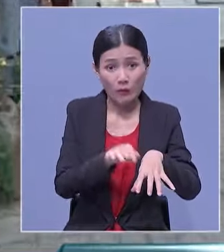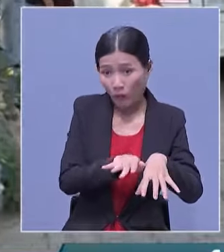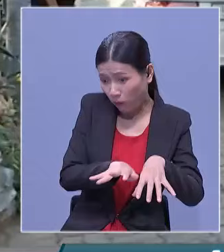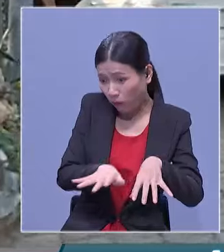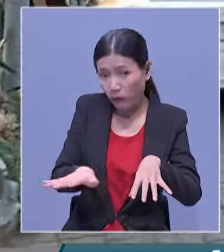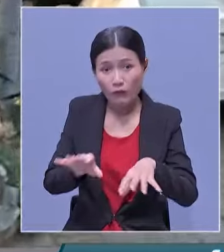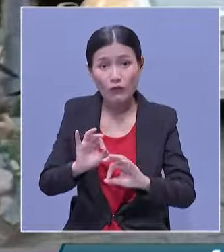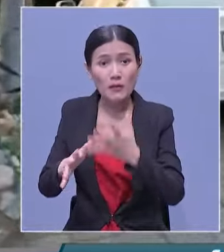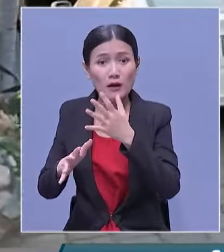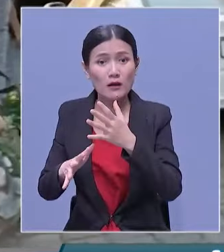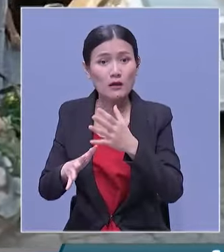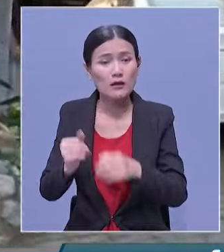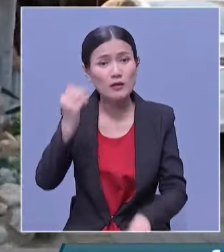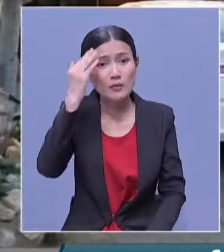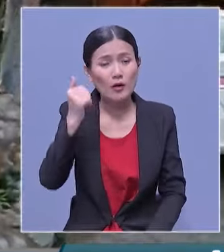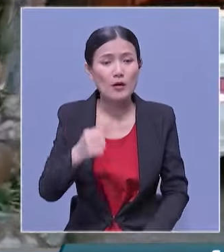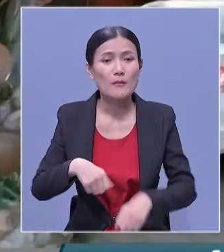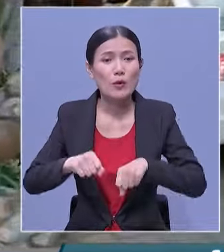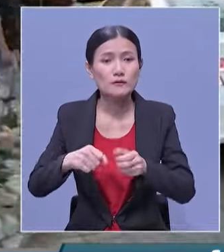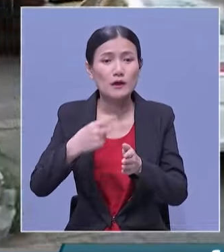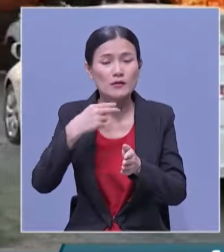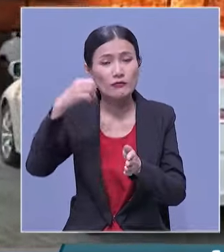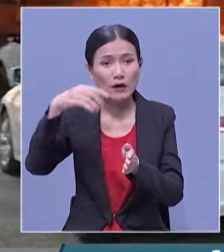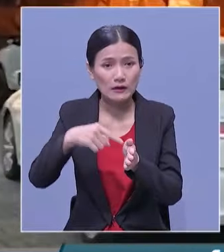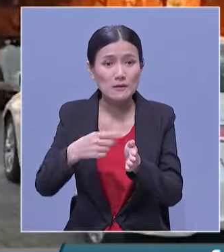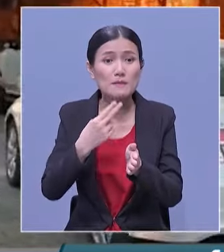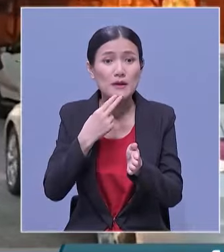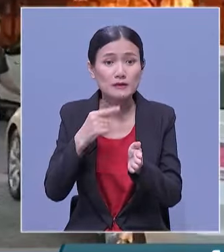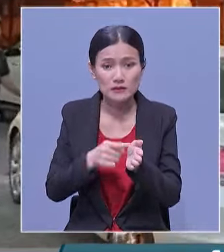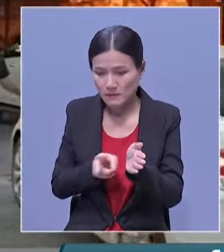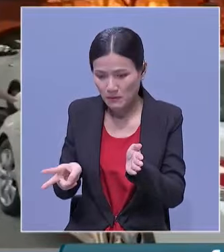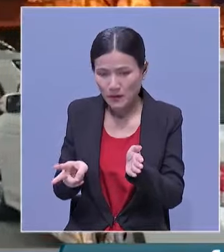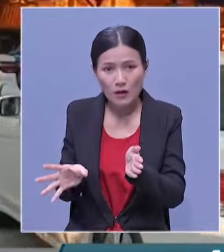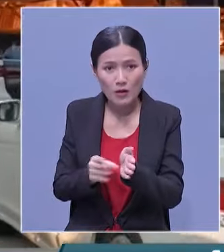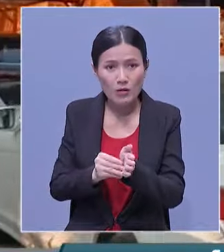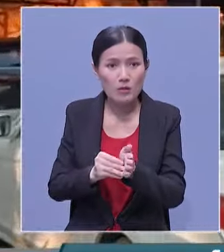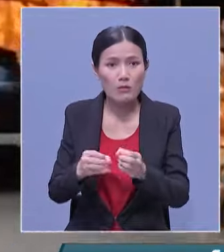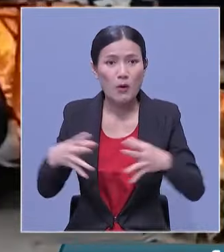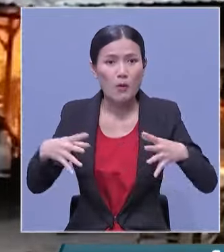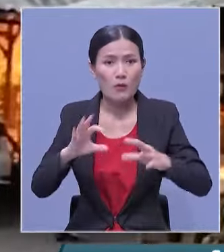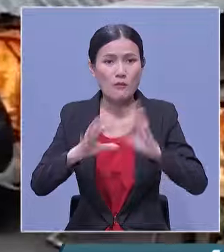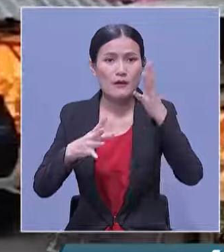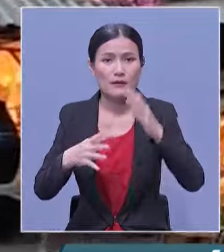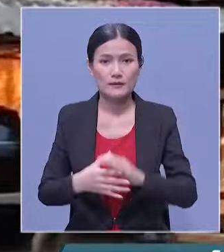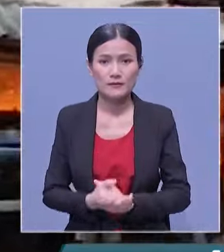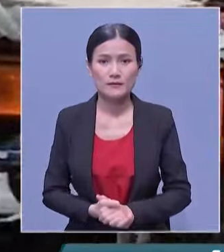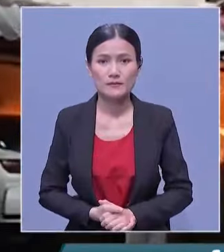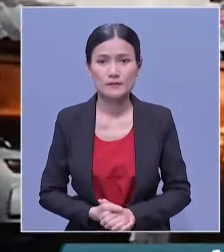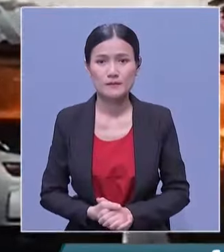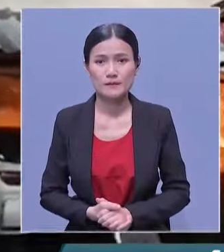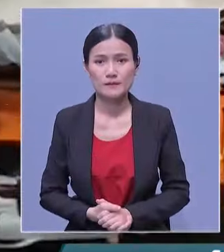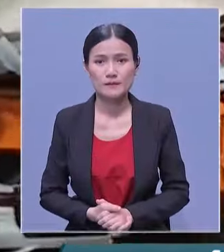าร์จมอเตอร์ไซค์ไฟฟ้านี่แหละแล้วมันเกิดแบตเตอรี่ระเบิดเอาไปดูคลิปเต็มๆค่ะ ครับ น้ำเลย